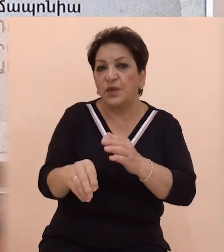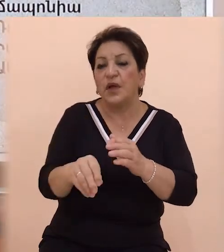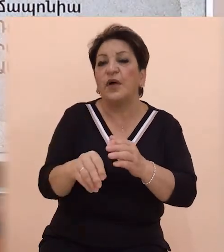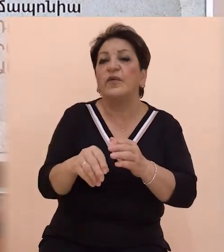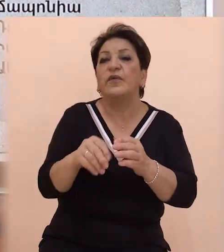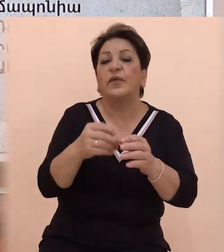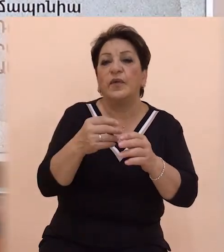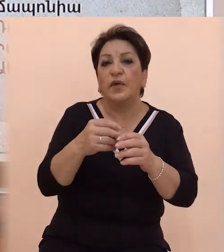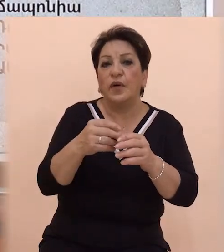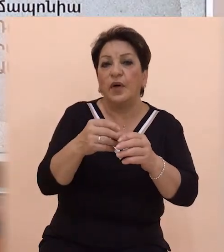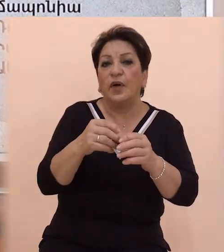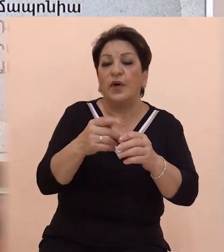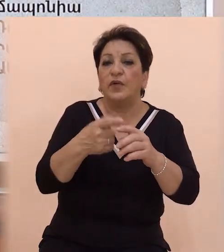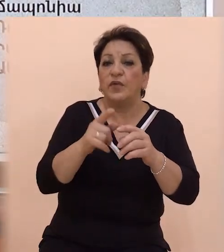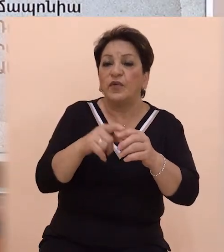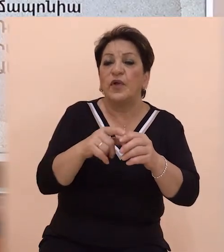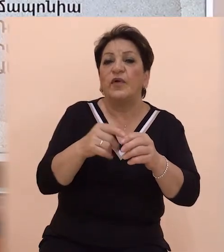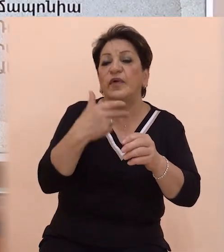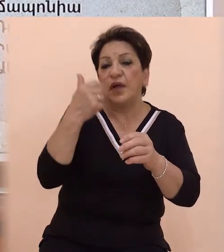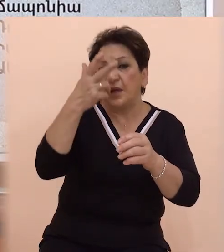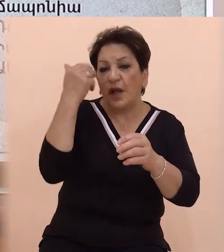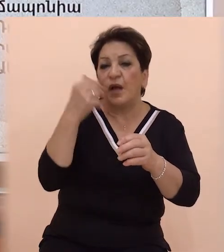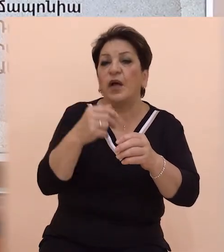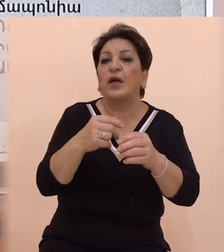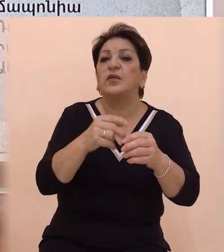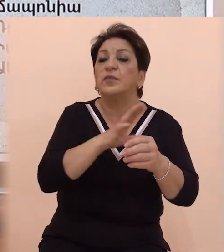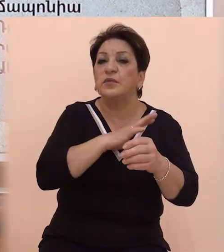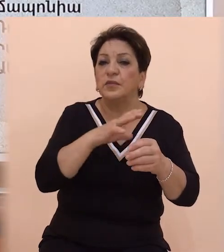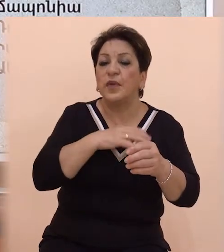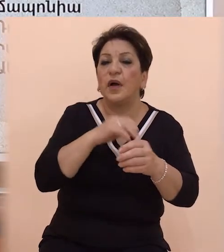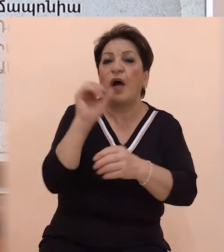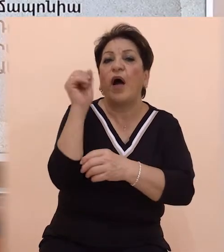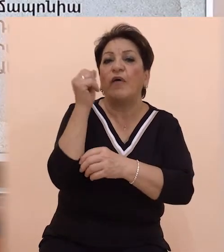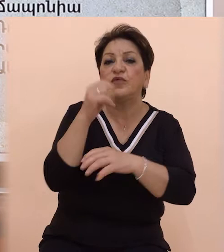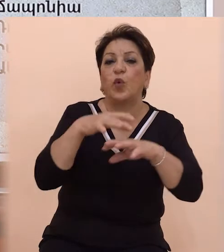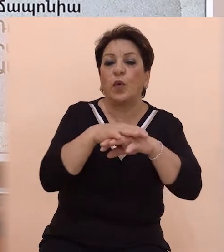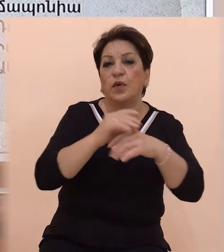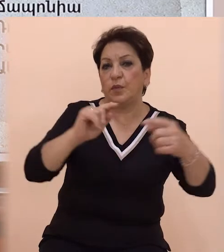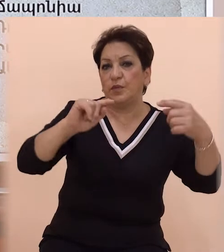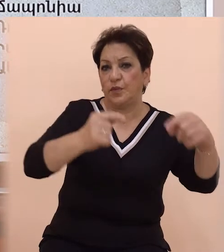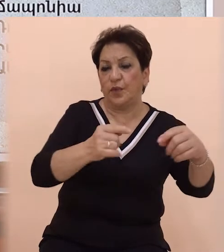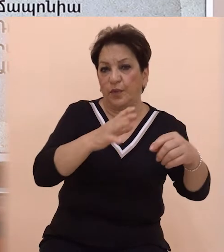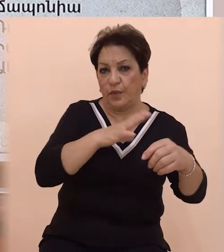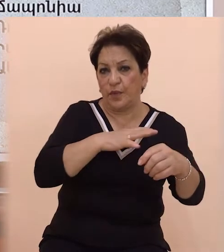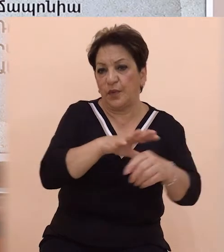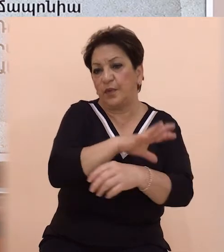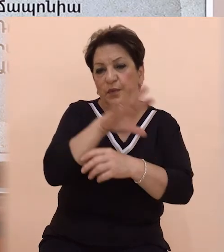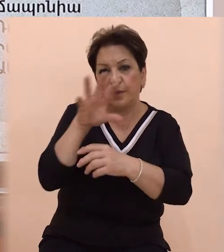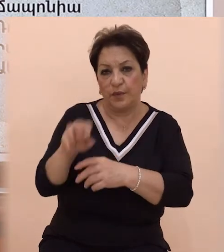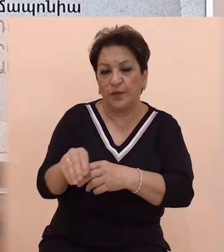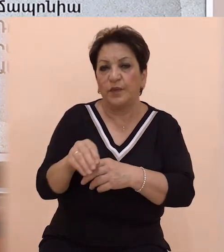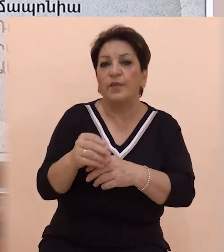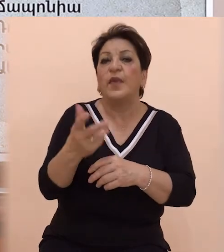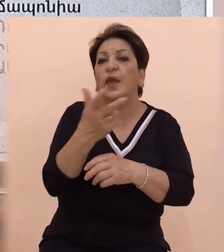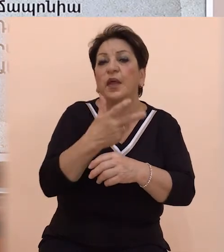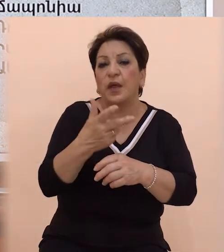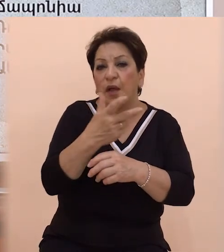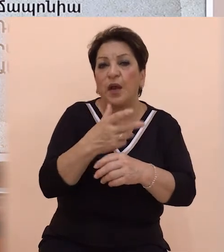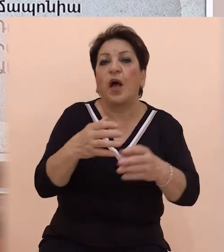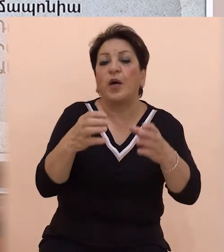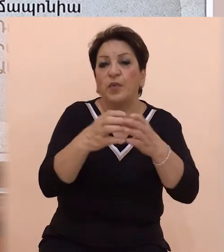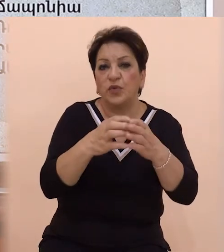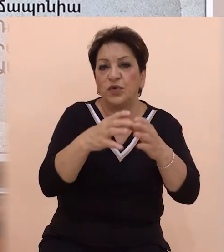իտալիան ոչ այդքան բարեդրացական հարաբերություներ ուներ ավստրող ունգարյայի հետ։ երյակ միությանը